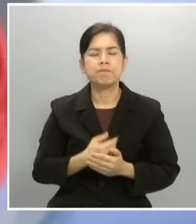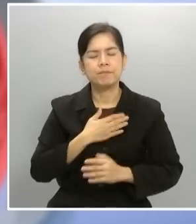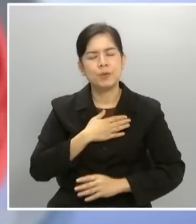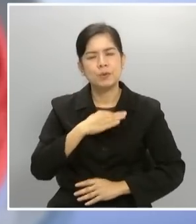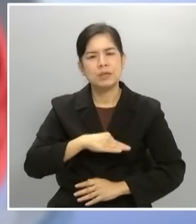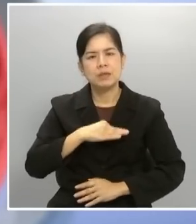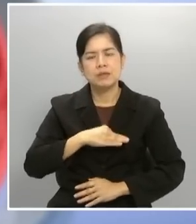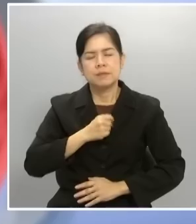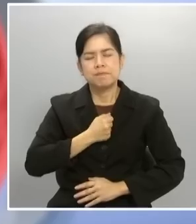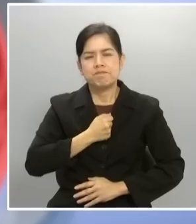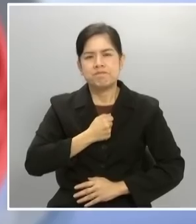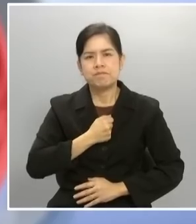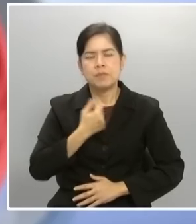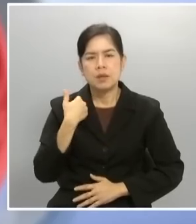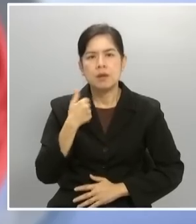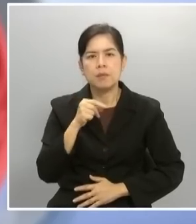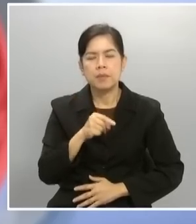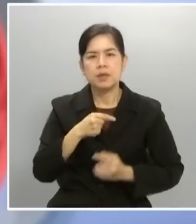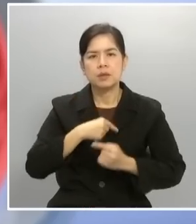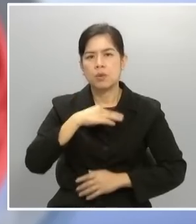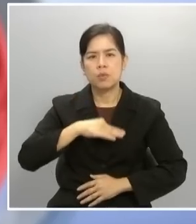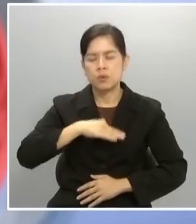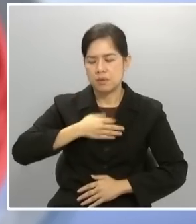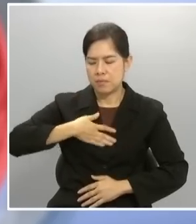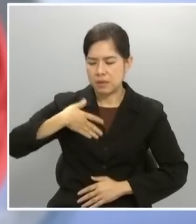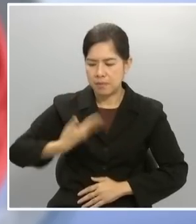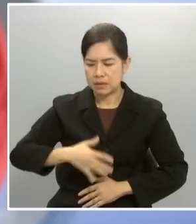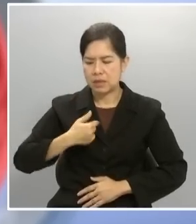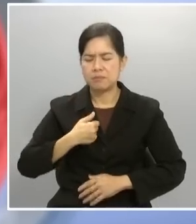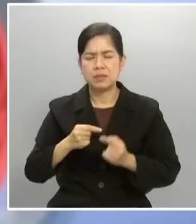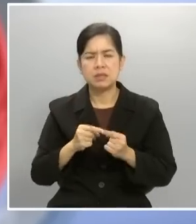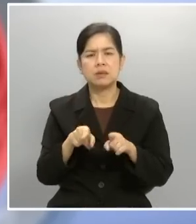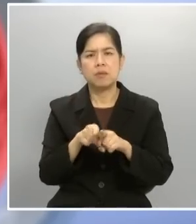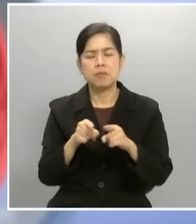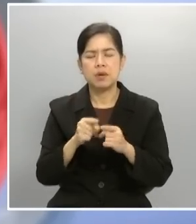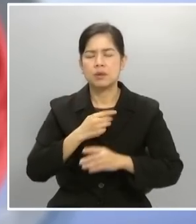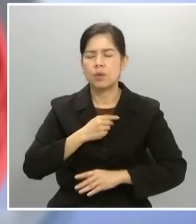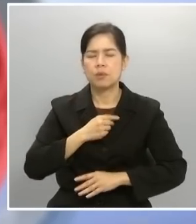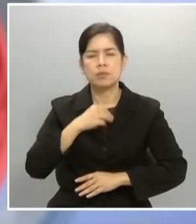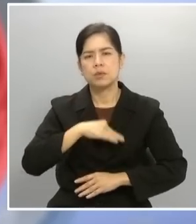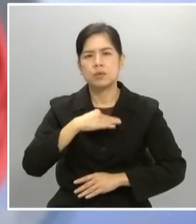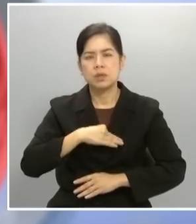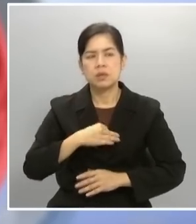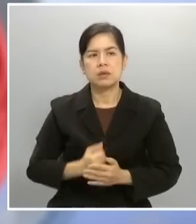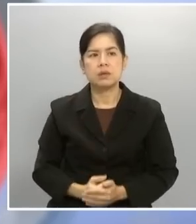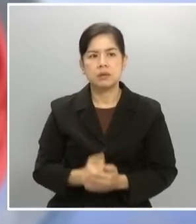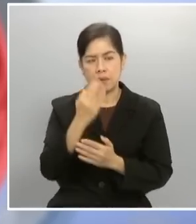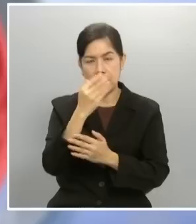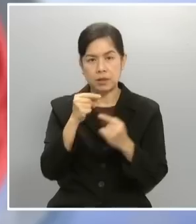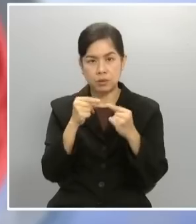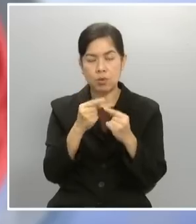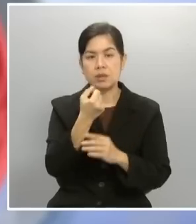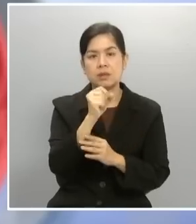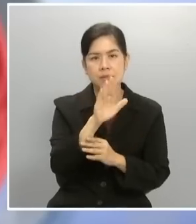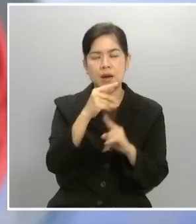ทนและเหมือนมีอะไรติดค้างอยู่ในความรู้สึกของเธอมันหลอกหลอนเธอมาตลอดวันนึงทำไมต้องเป็นวันที่ 15มกราคมที่เธอ